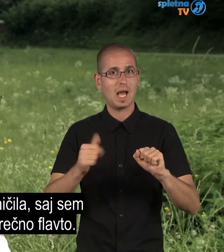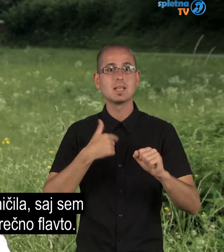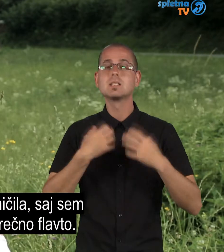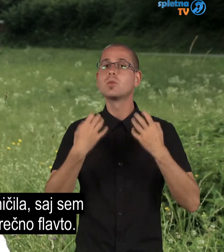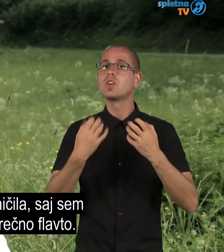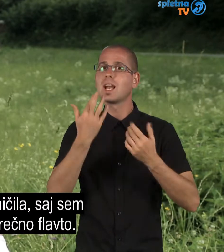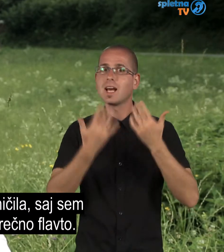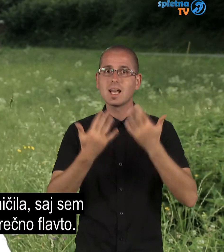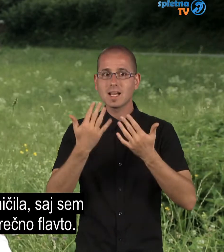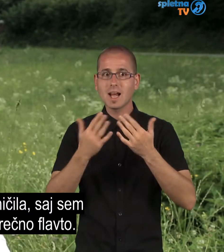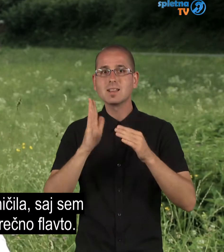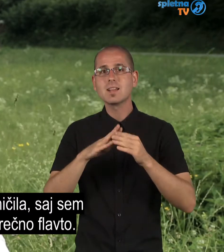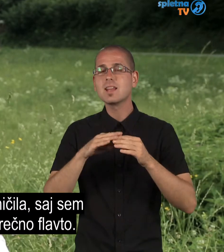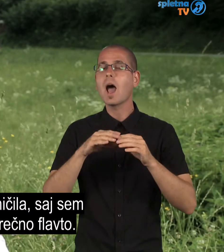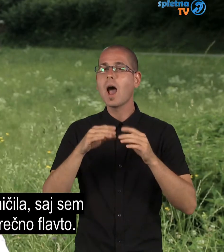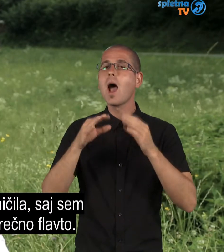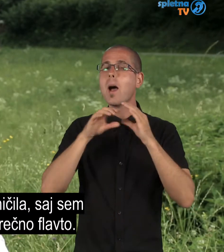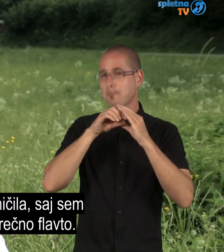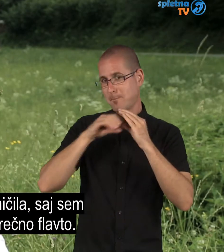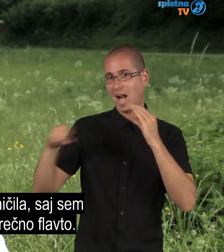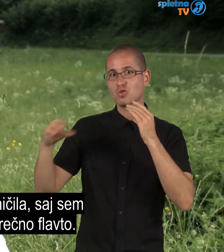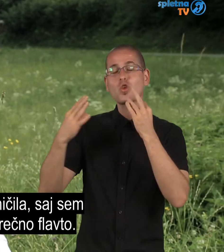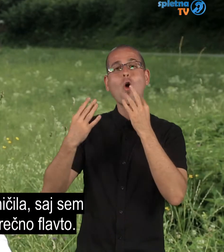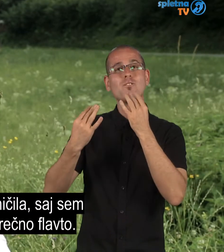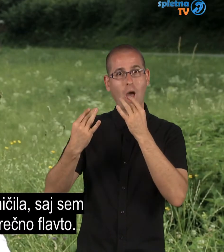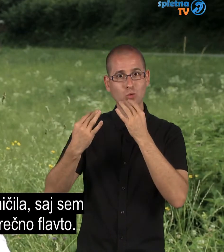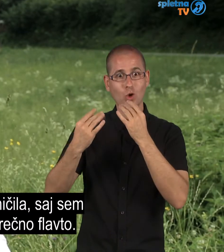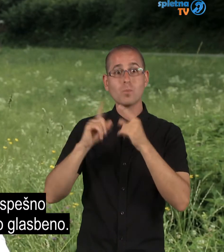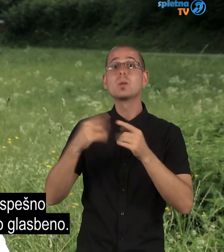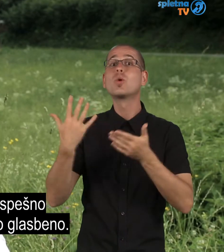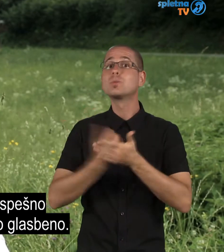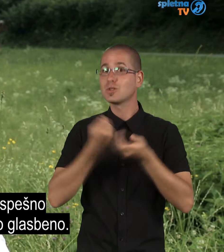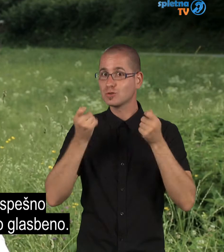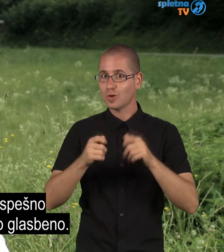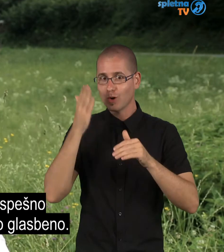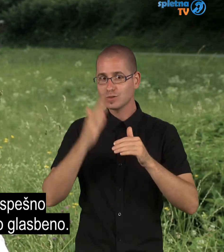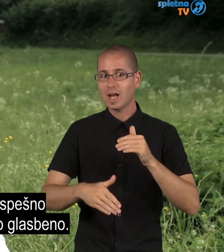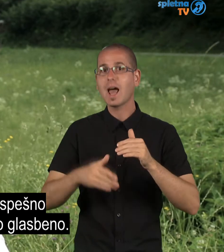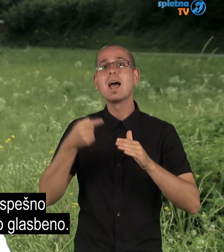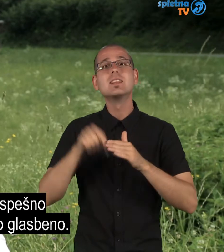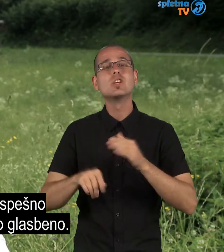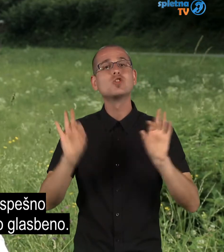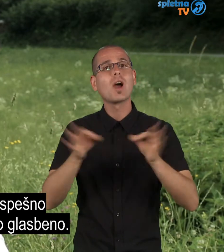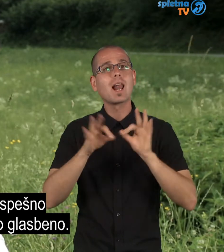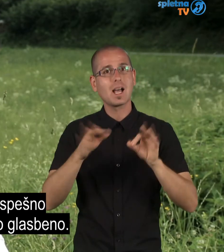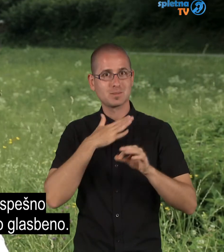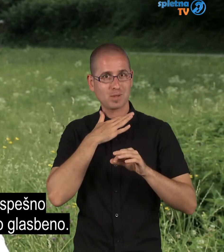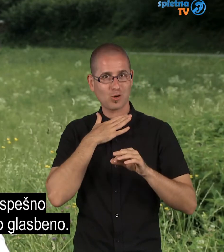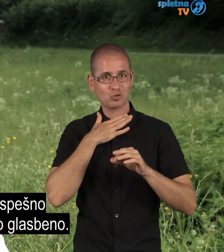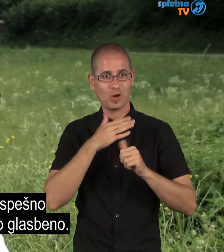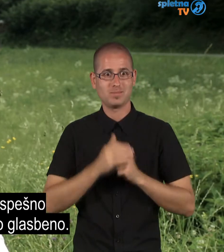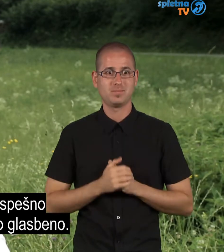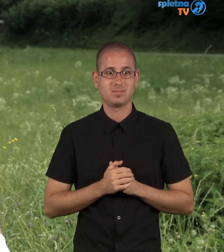uresničila, da sem želela igrati na plečno flavto in sem uspešno končala nižjo glasbeno.